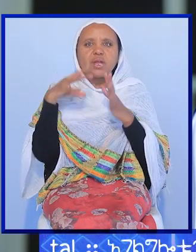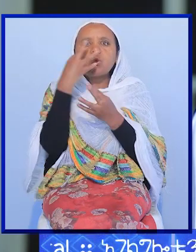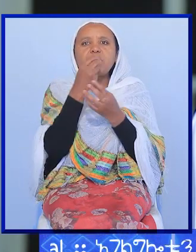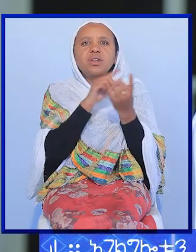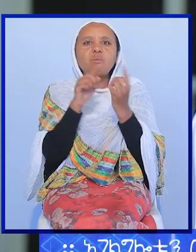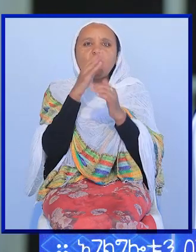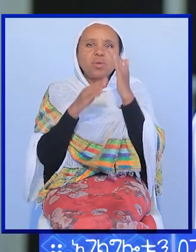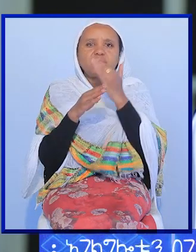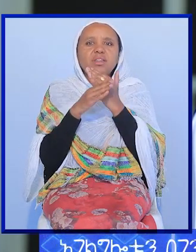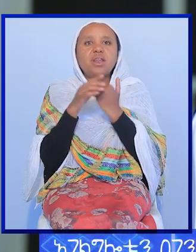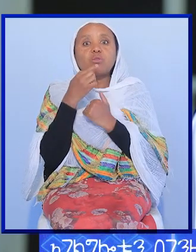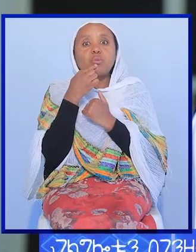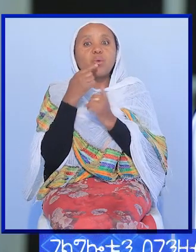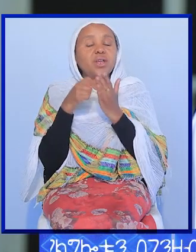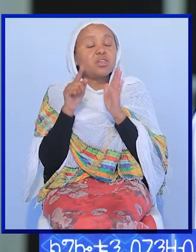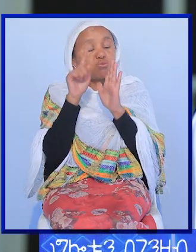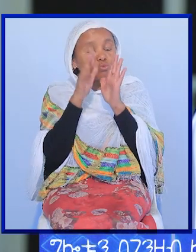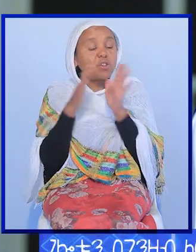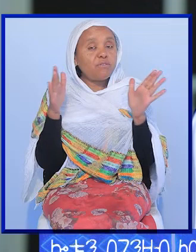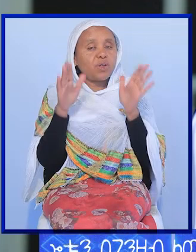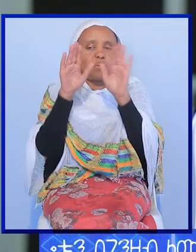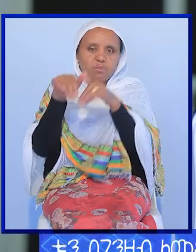ደግሞ ትህትናው ነው ተብሎ ይገለጻል። እሱ ሰፊ ነው እንቶ።